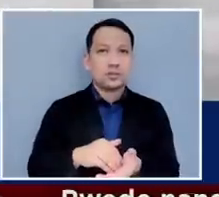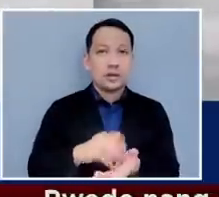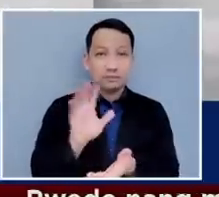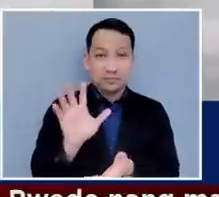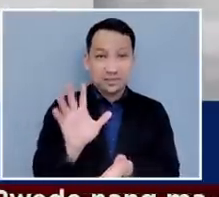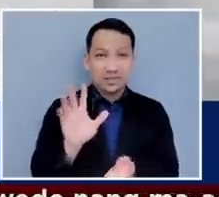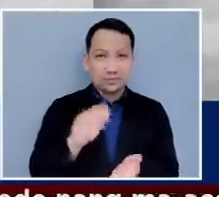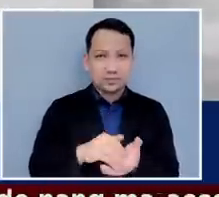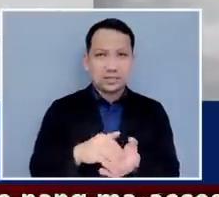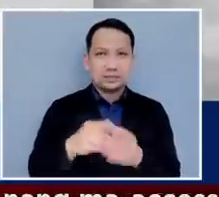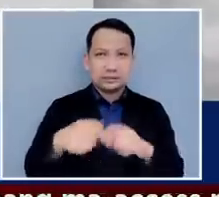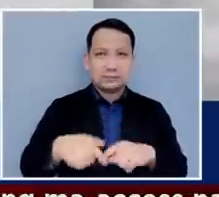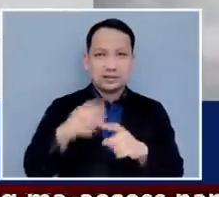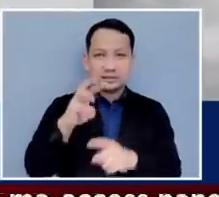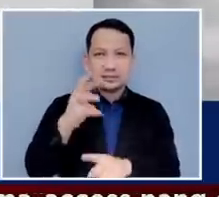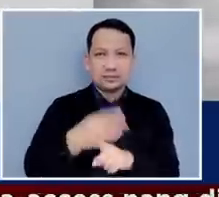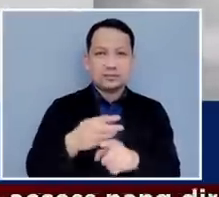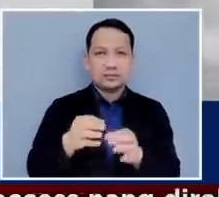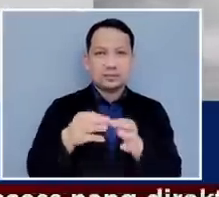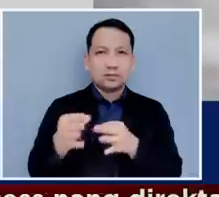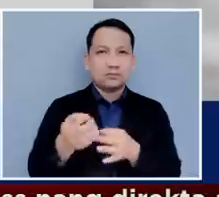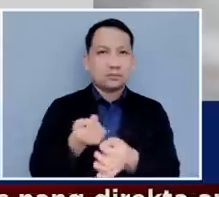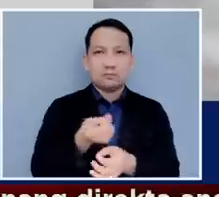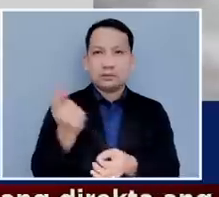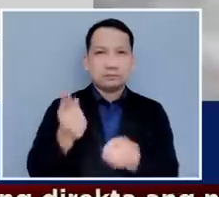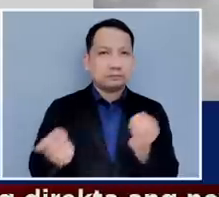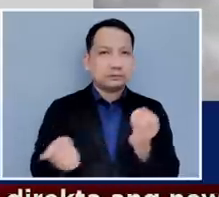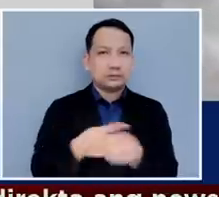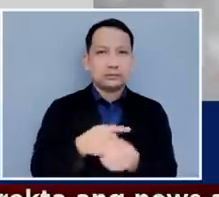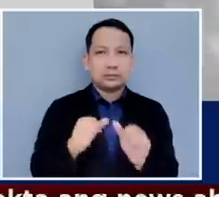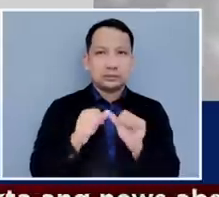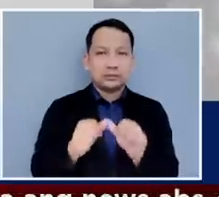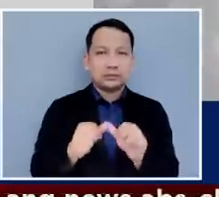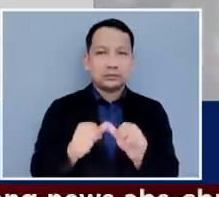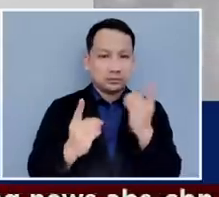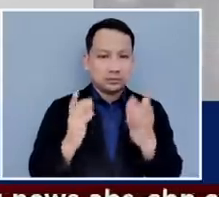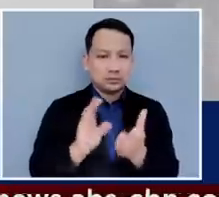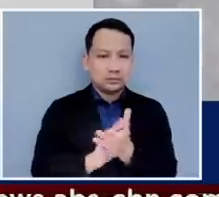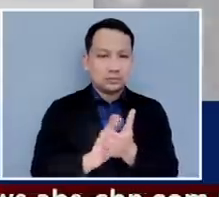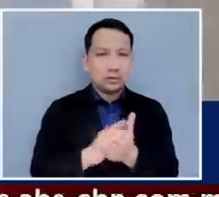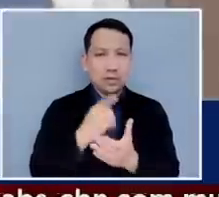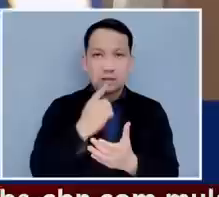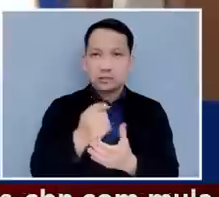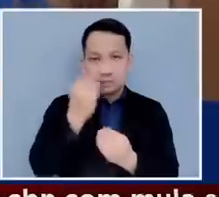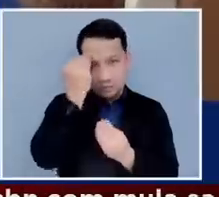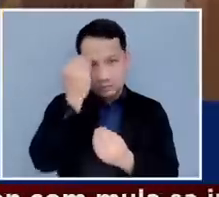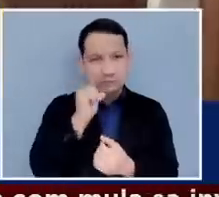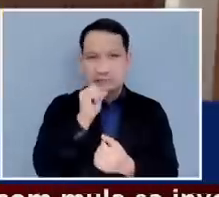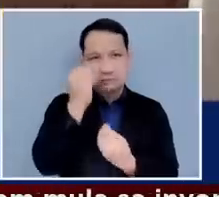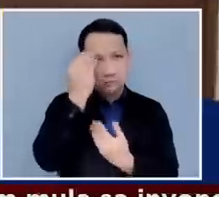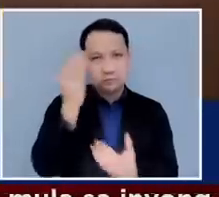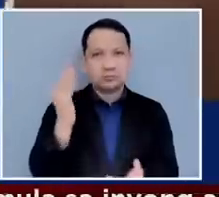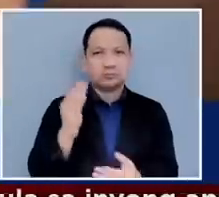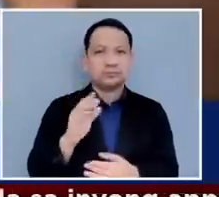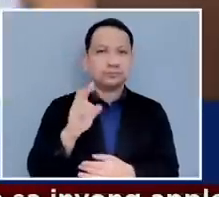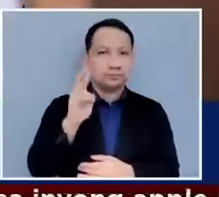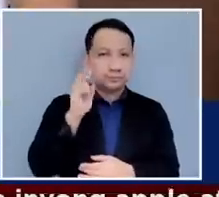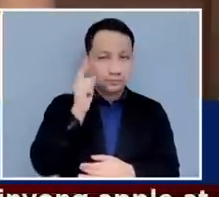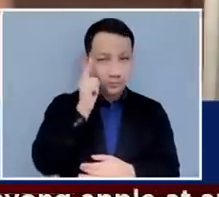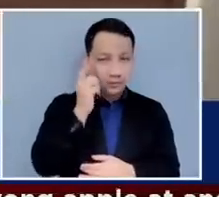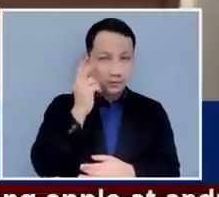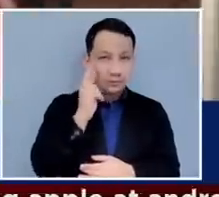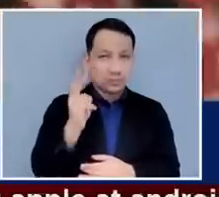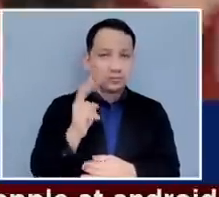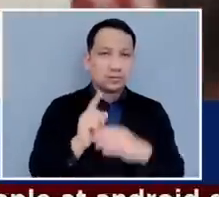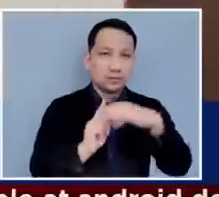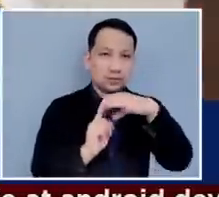suspensyon hanggang sa revocation ng accreditation ang driving school na mahuhuling lalabag. Lady Vicencio,